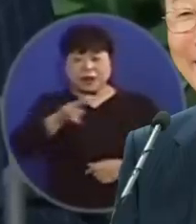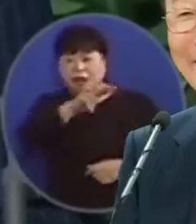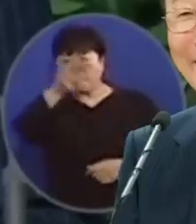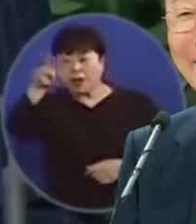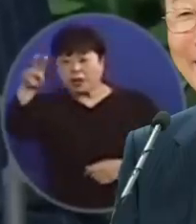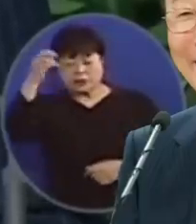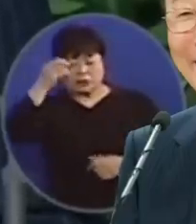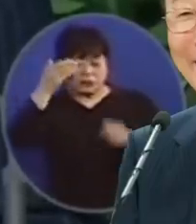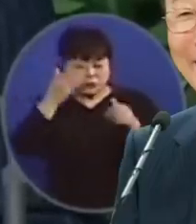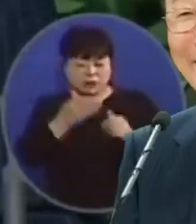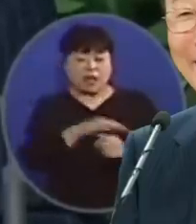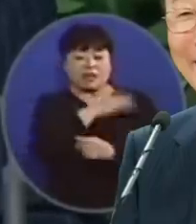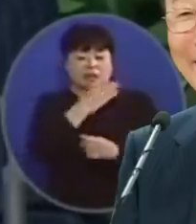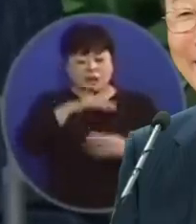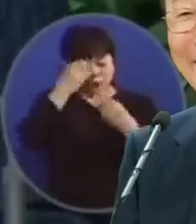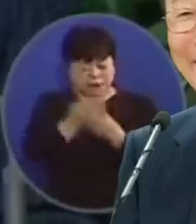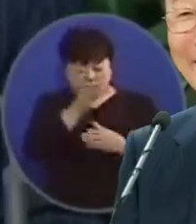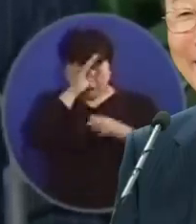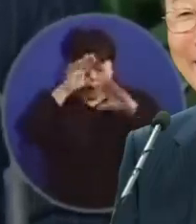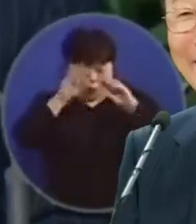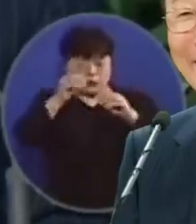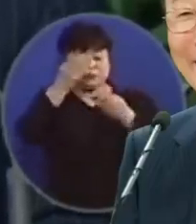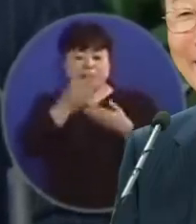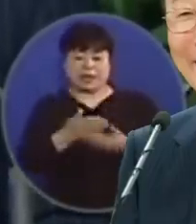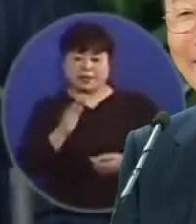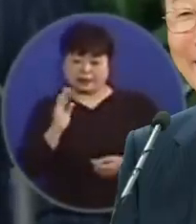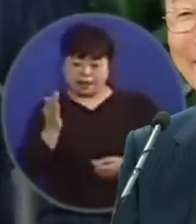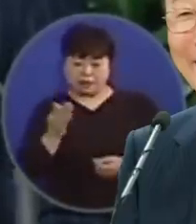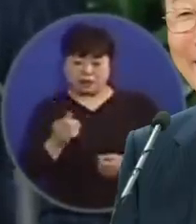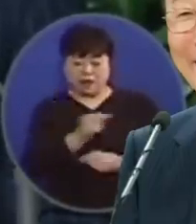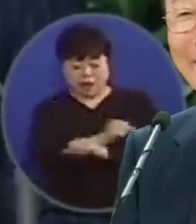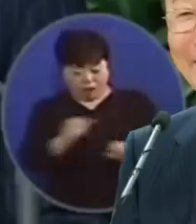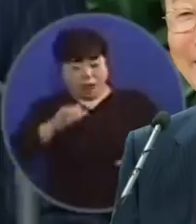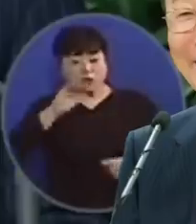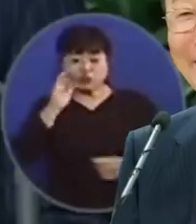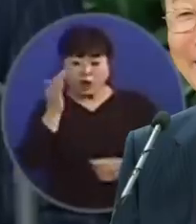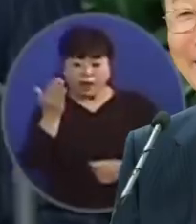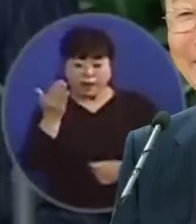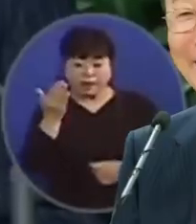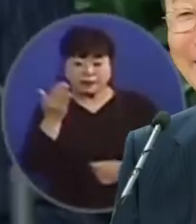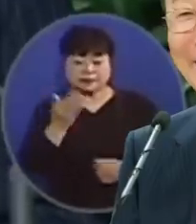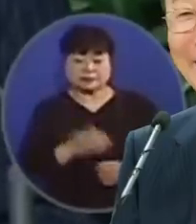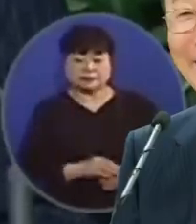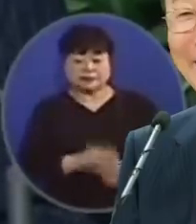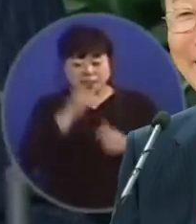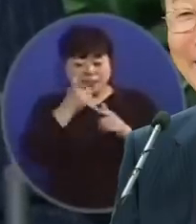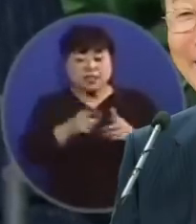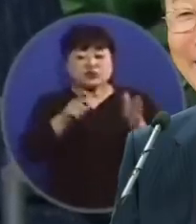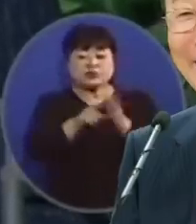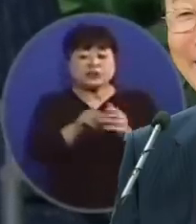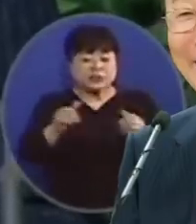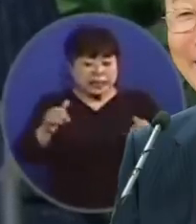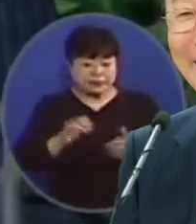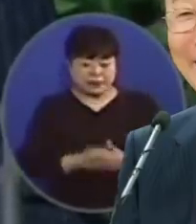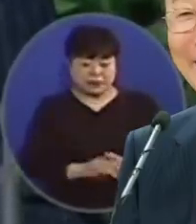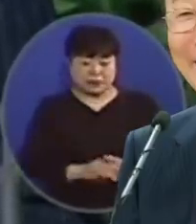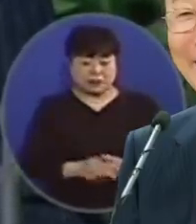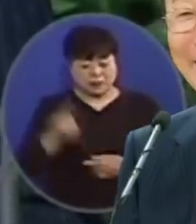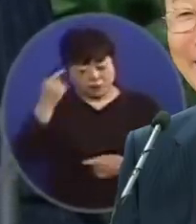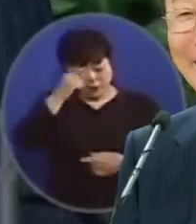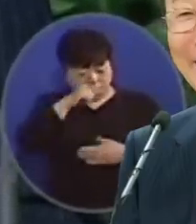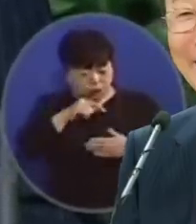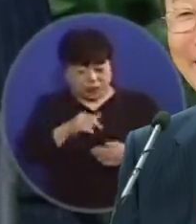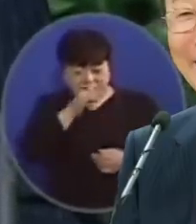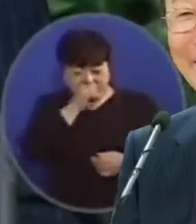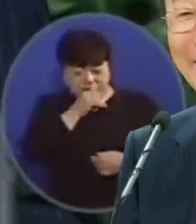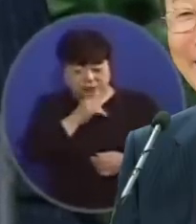능력으로 완전히 나아버리고 마는 것입니다. 해방되는 것입니다. 우리 예수 믿는 사람들의 머릿속에 있어야